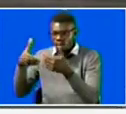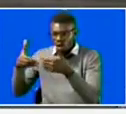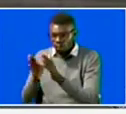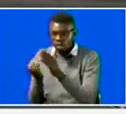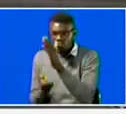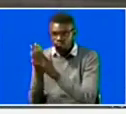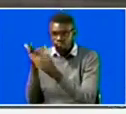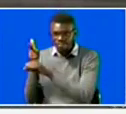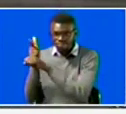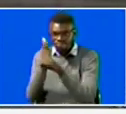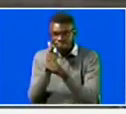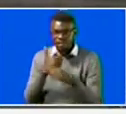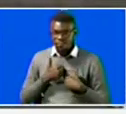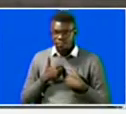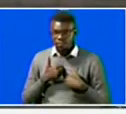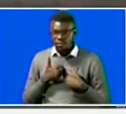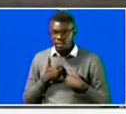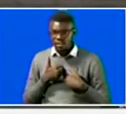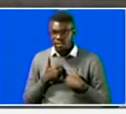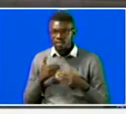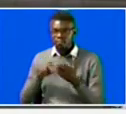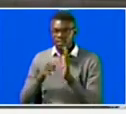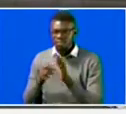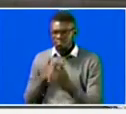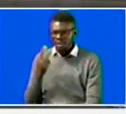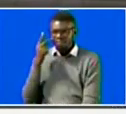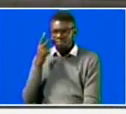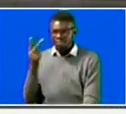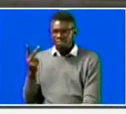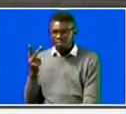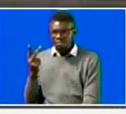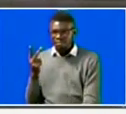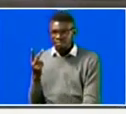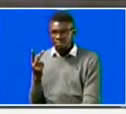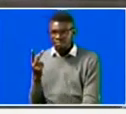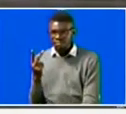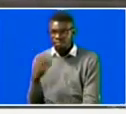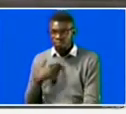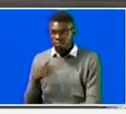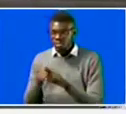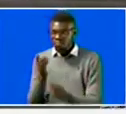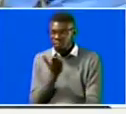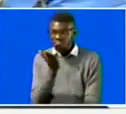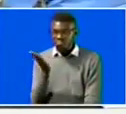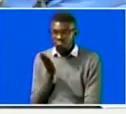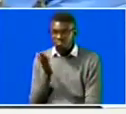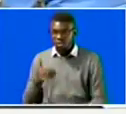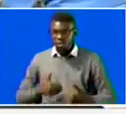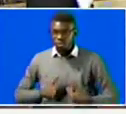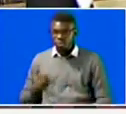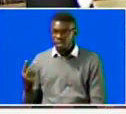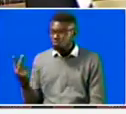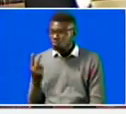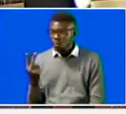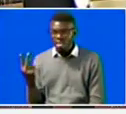na studio. Naona. Mm. So hizi vitu nilikuwa naona zinanidika kiangalia mtu kama hawa. Hawa vijana wawili tumesumbuana nao